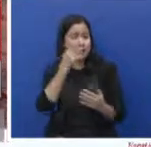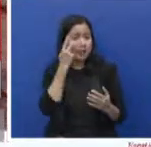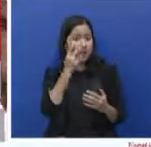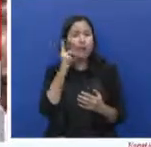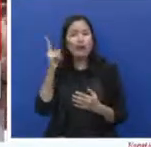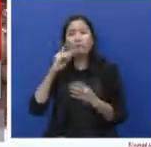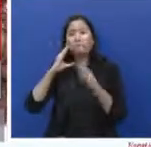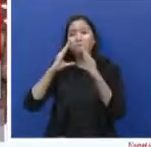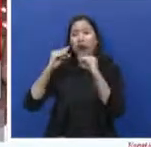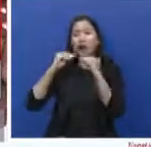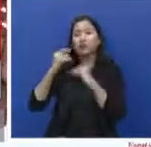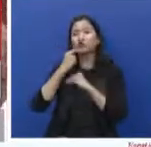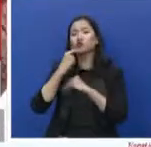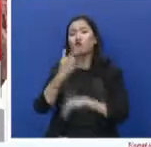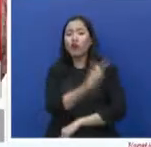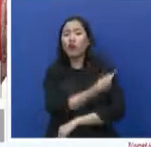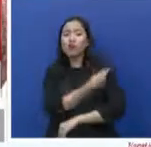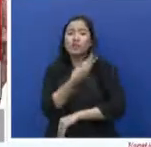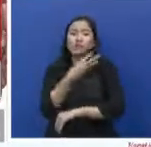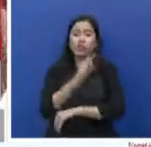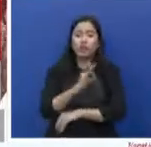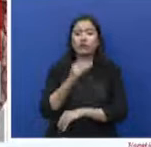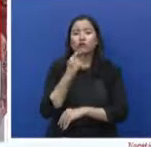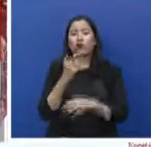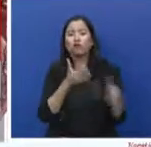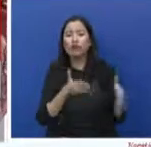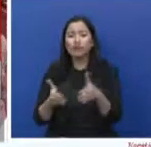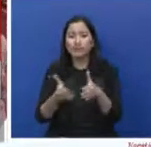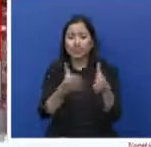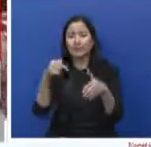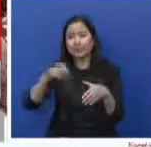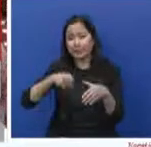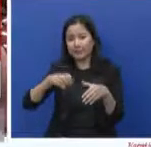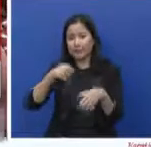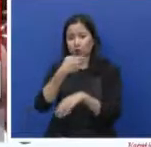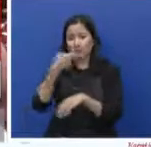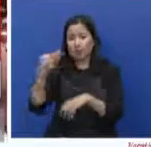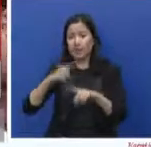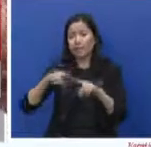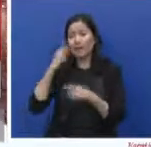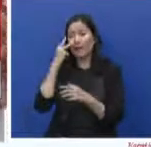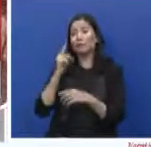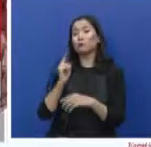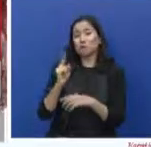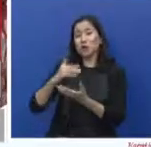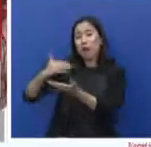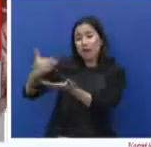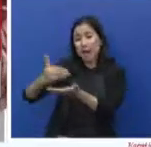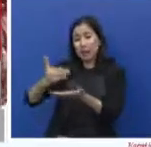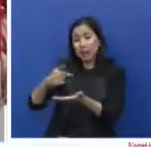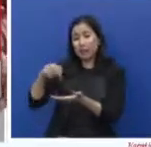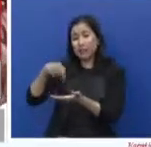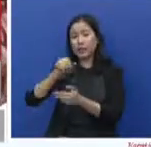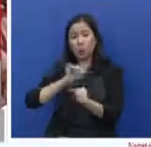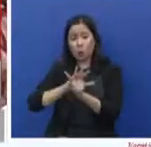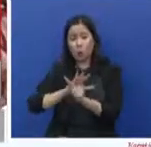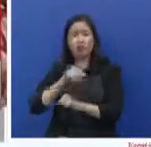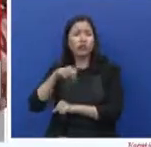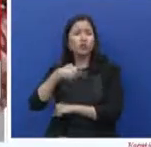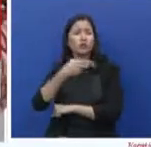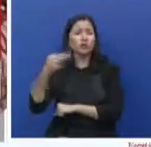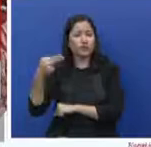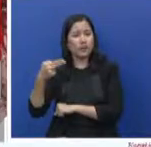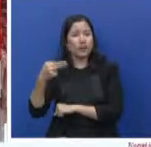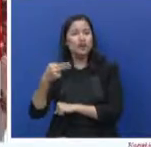membahas sejauh mana efektivitas dan juga strategi terkait dengan vaksinasi di Indonesia. Namun kita akan lihat dulu data paparan COVID-19 yang saat ini ada di